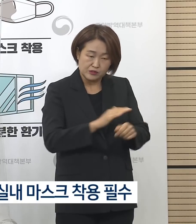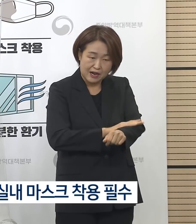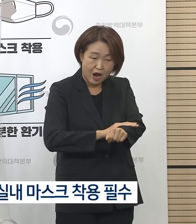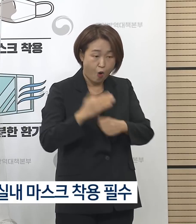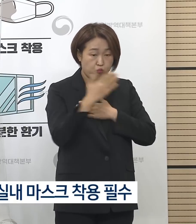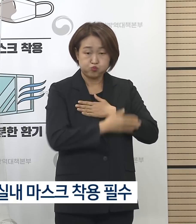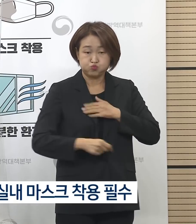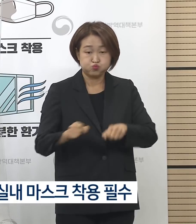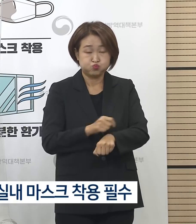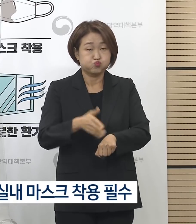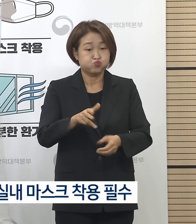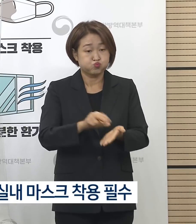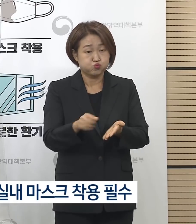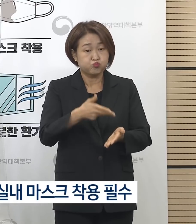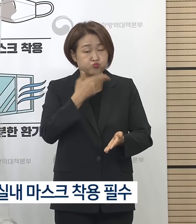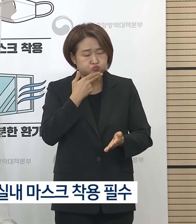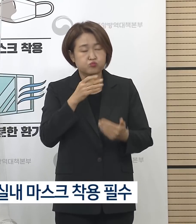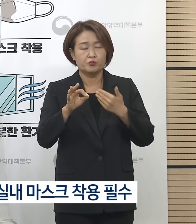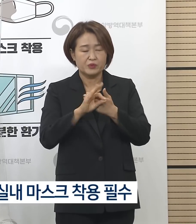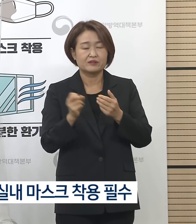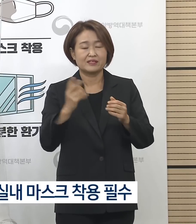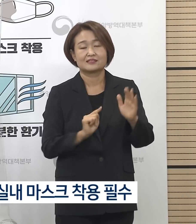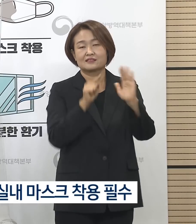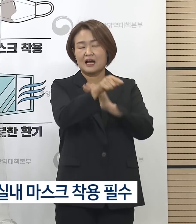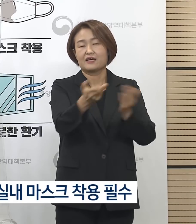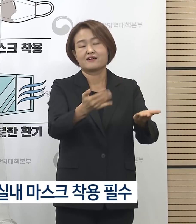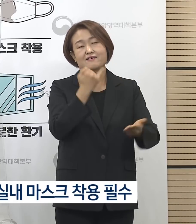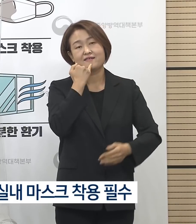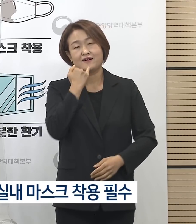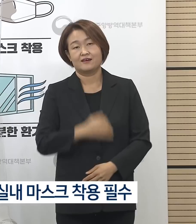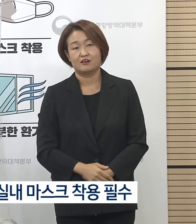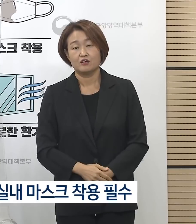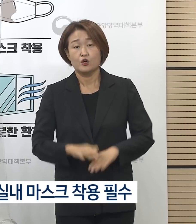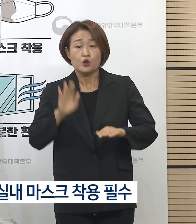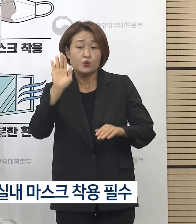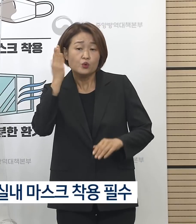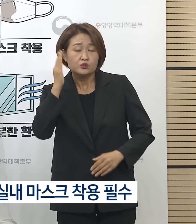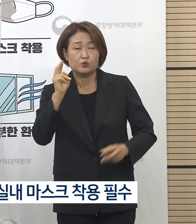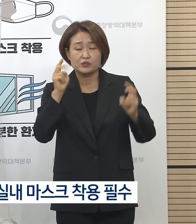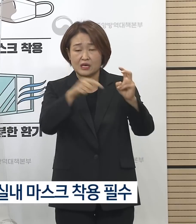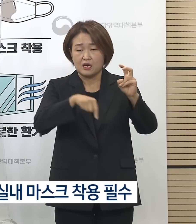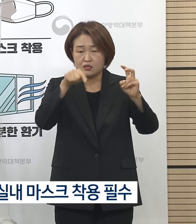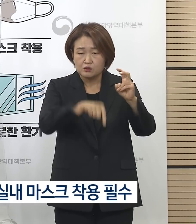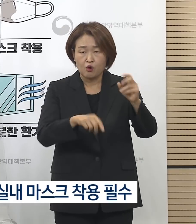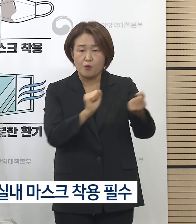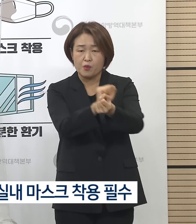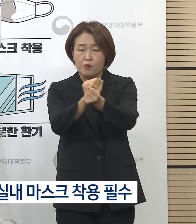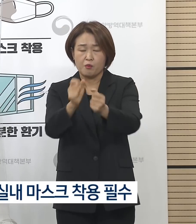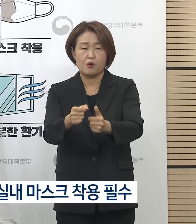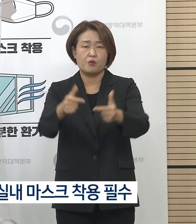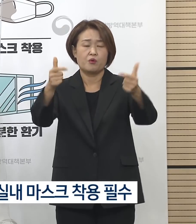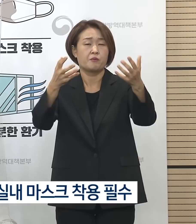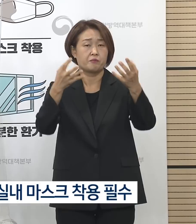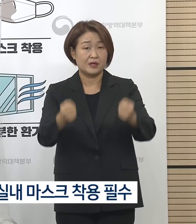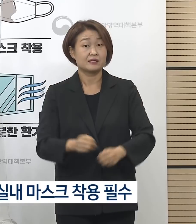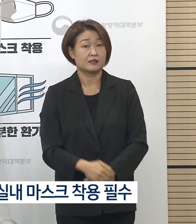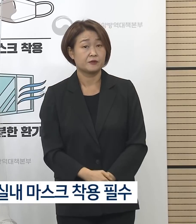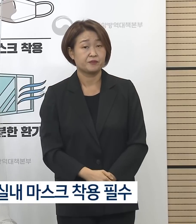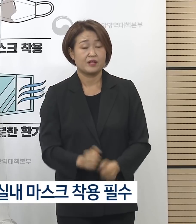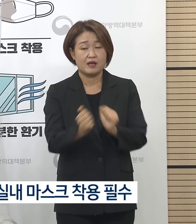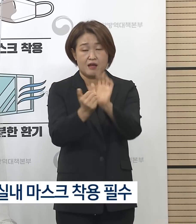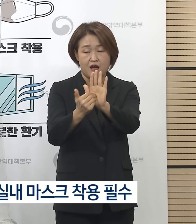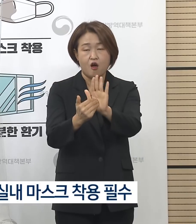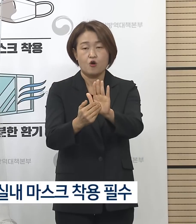드립니다. 특히 사업장 내에 집단 발병이 증가하고 있습니다. 사업장 내에서의 감염